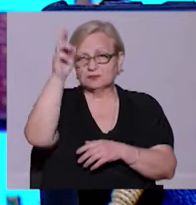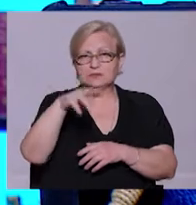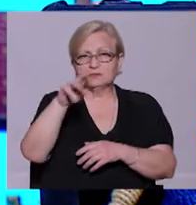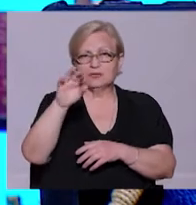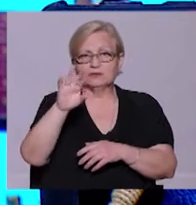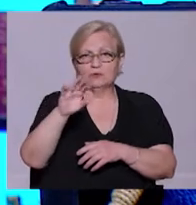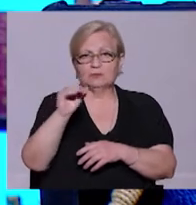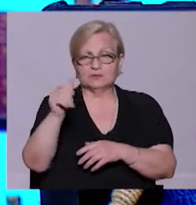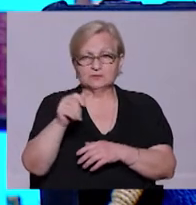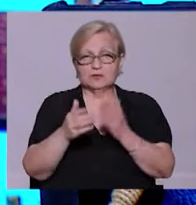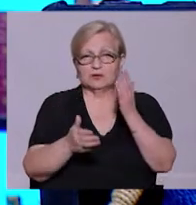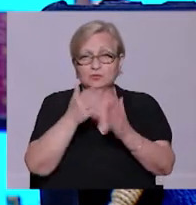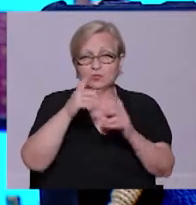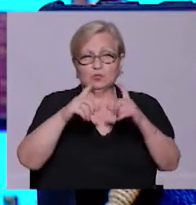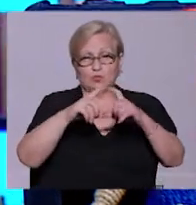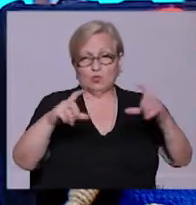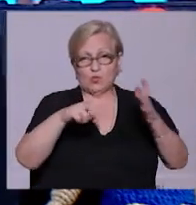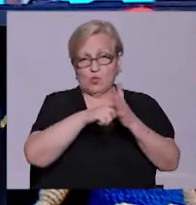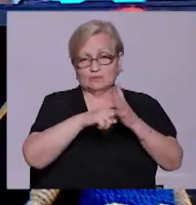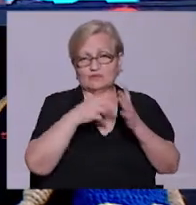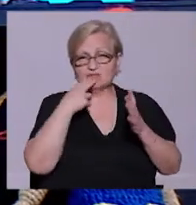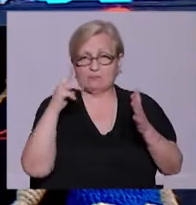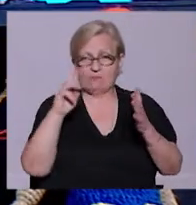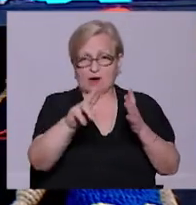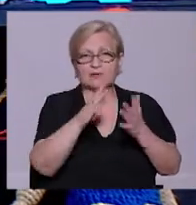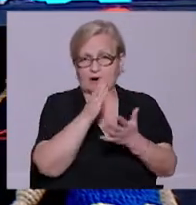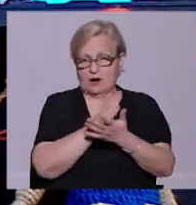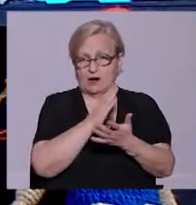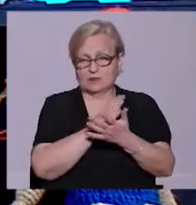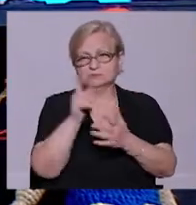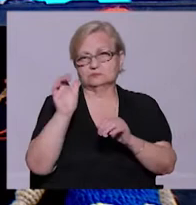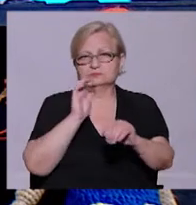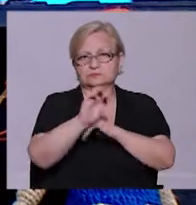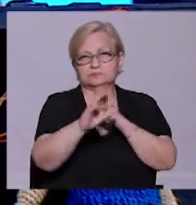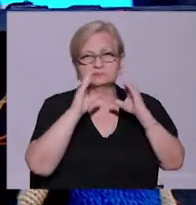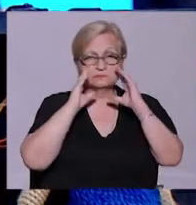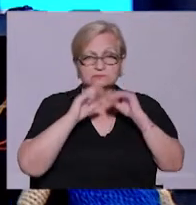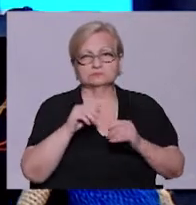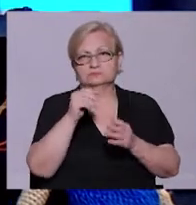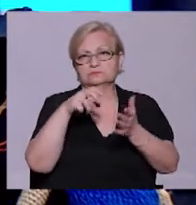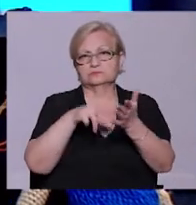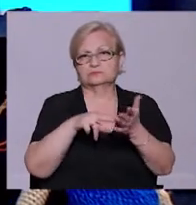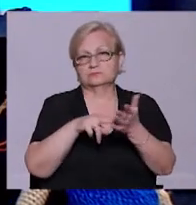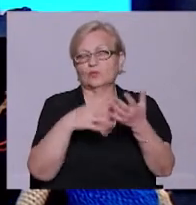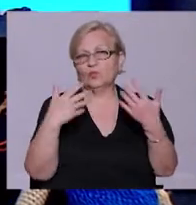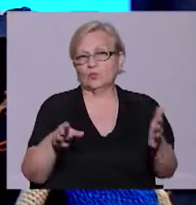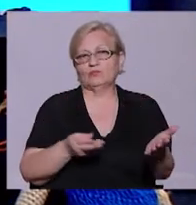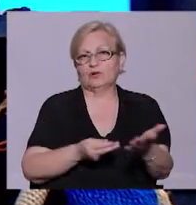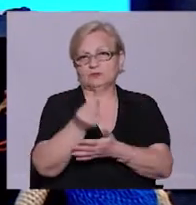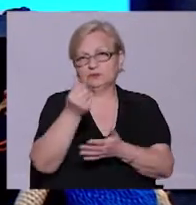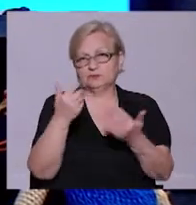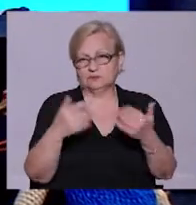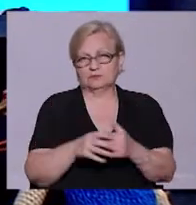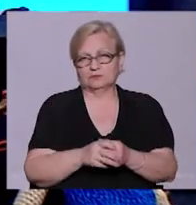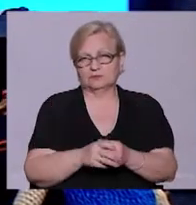და თუ მარკა კონვერტს ახლავს, ესე იგი გასაგზავნი წერილის ღირებულება უკვე გადახდილია